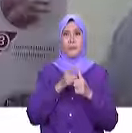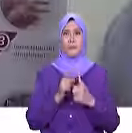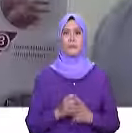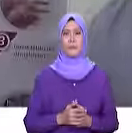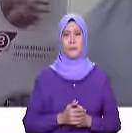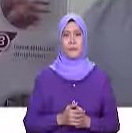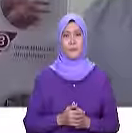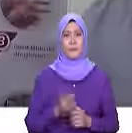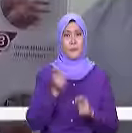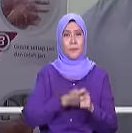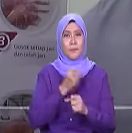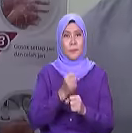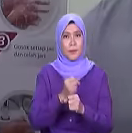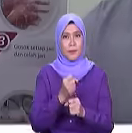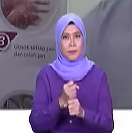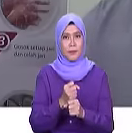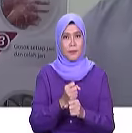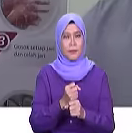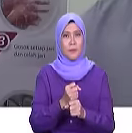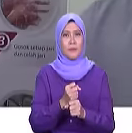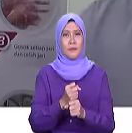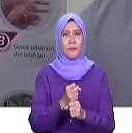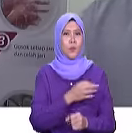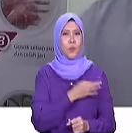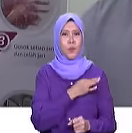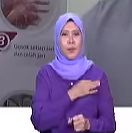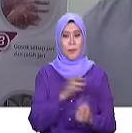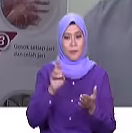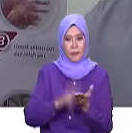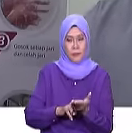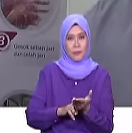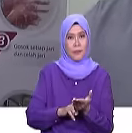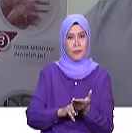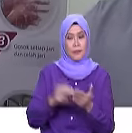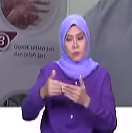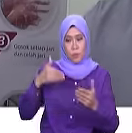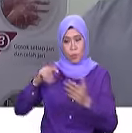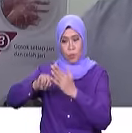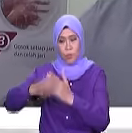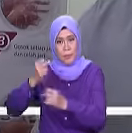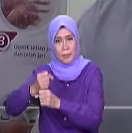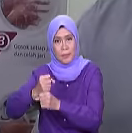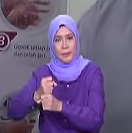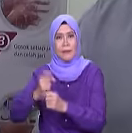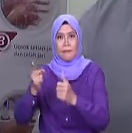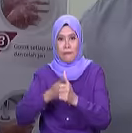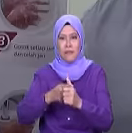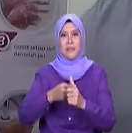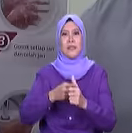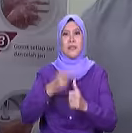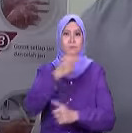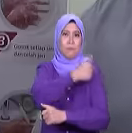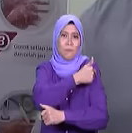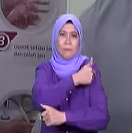Memang setiap petugas ataupun sukarelawan yang berdaftar dengan kita, sebelum mereka bertugas, mereka akan divaksinkan terlebih